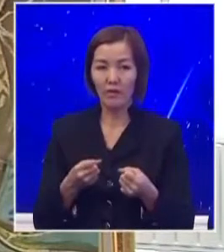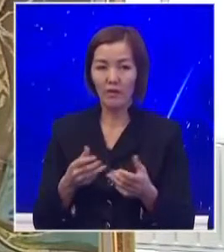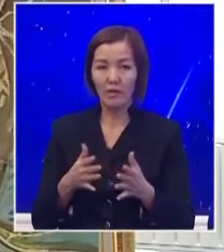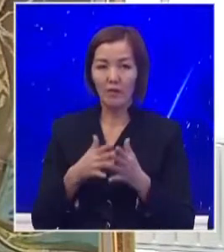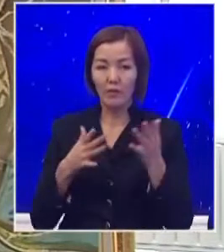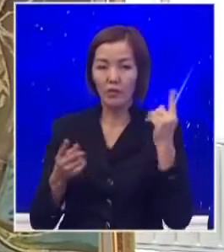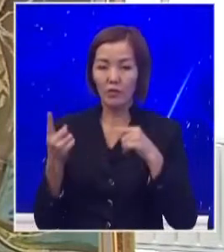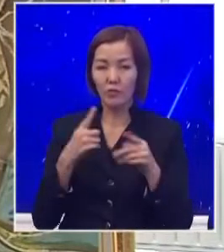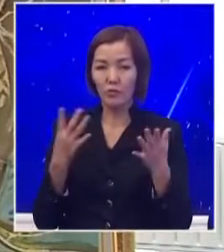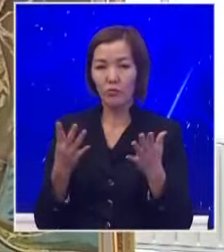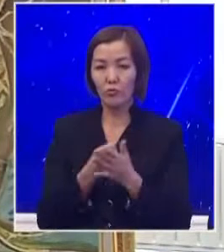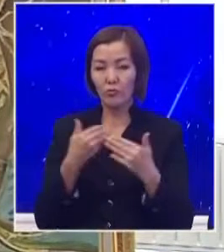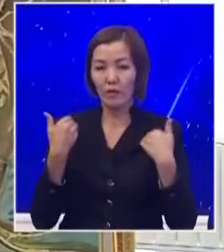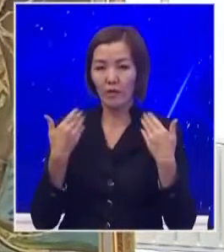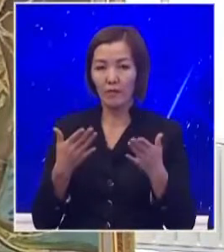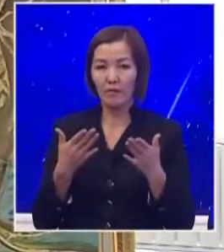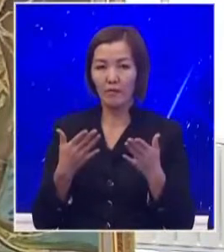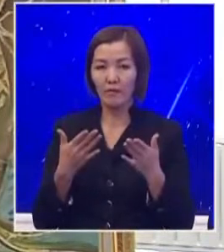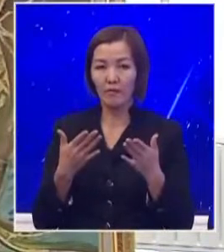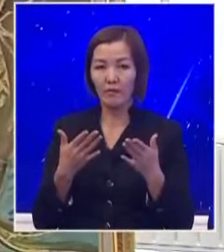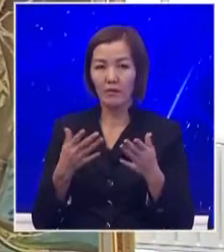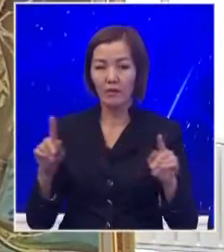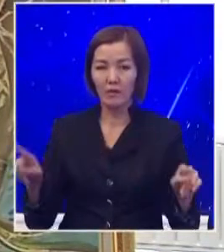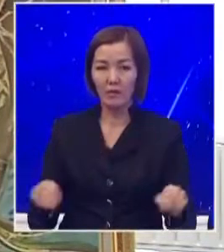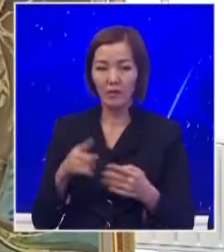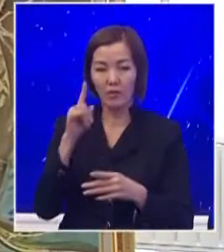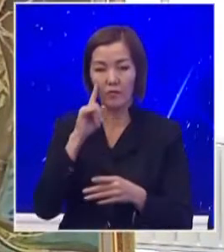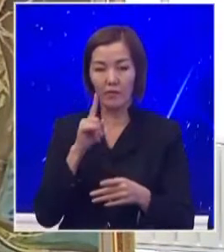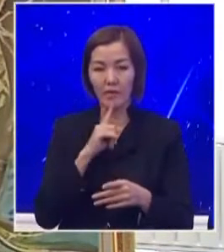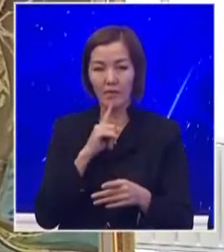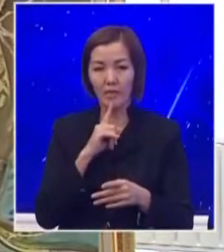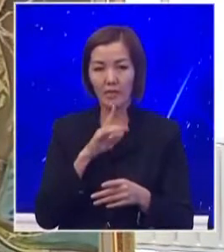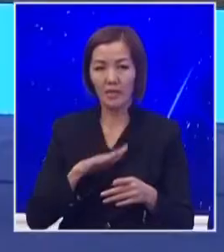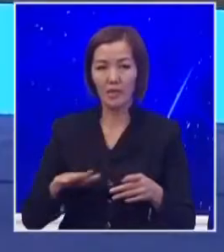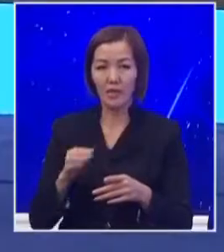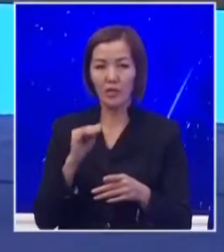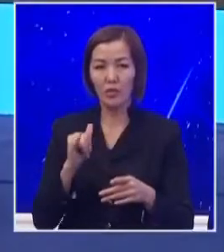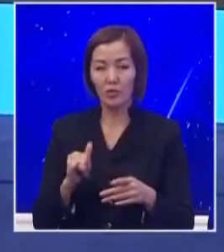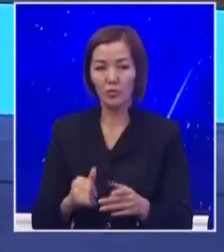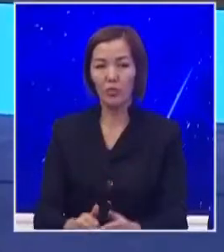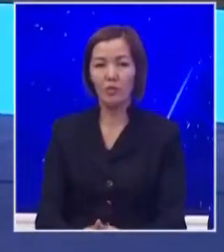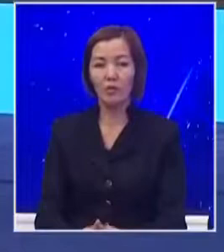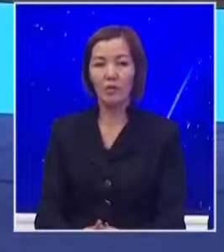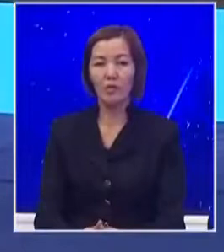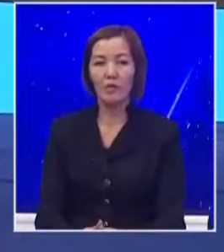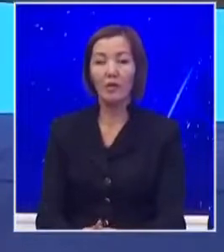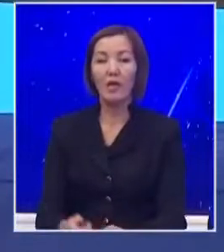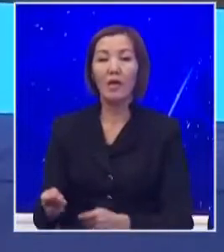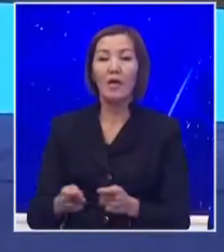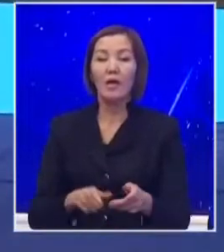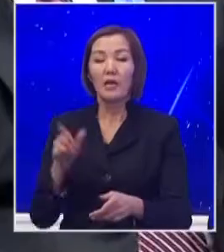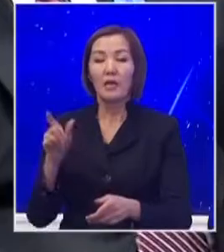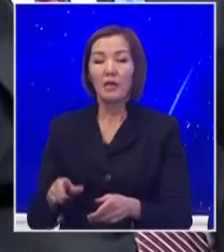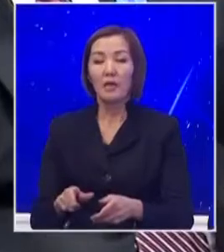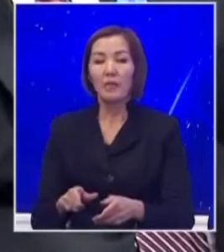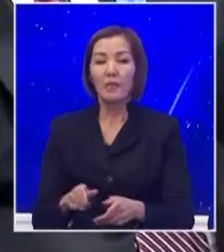больших творческих успехов в деле становления нового Казахстана и края ЖТСУ. Аким области Бейбит